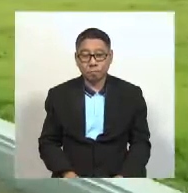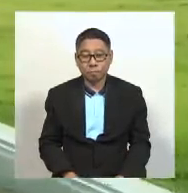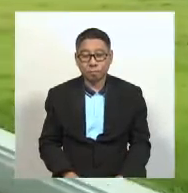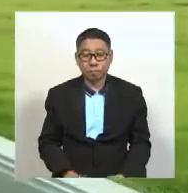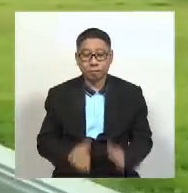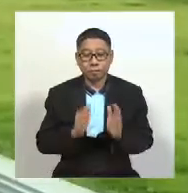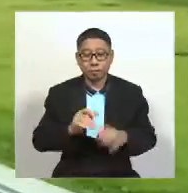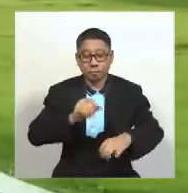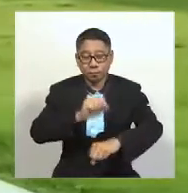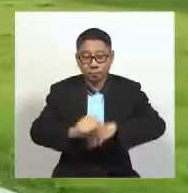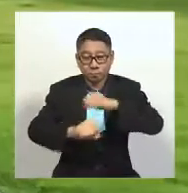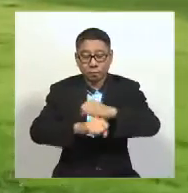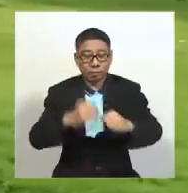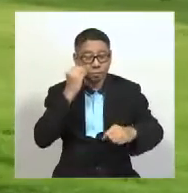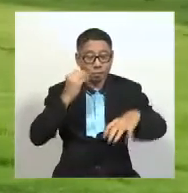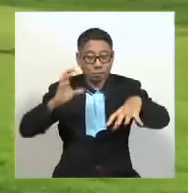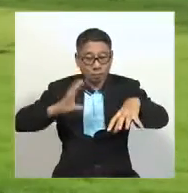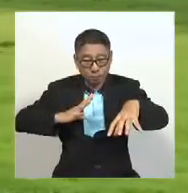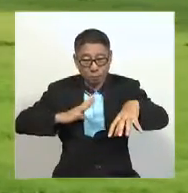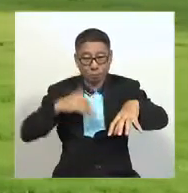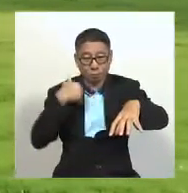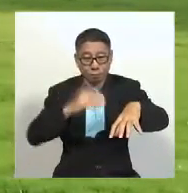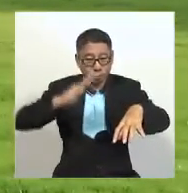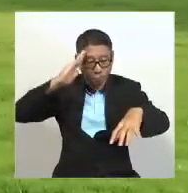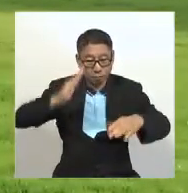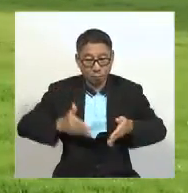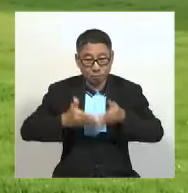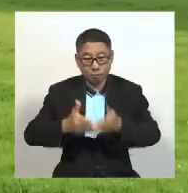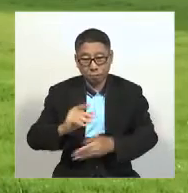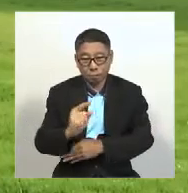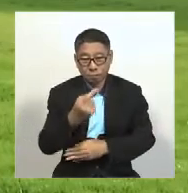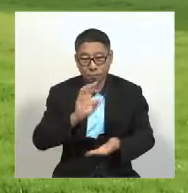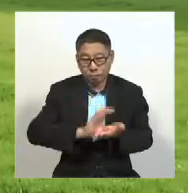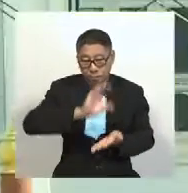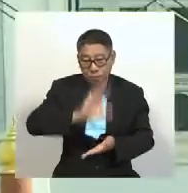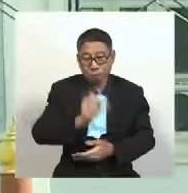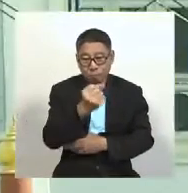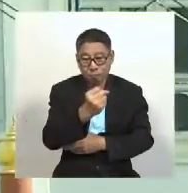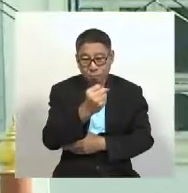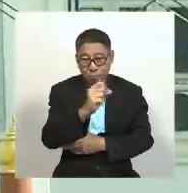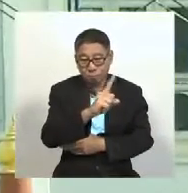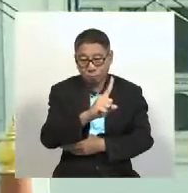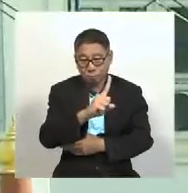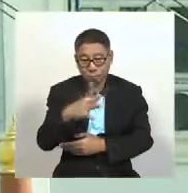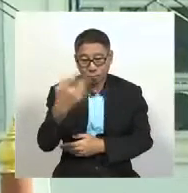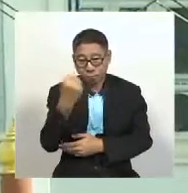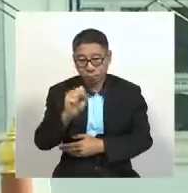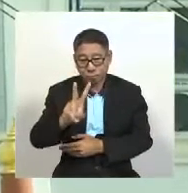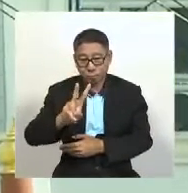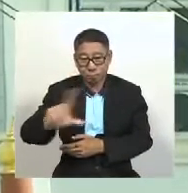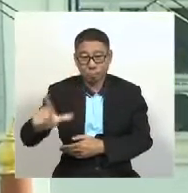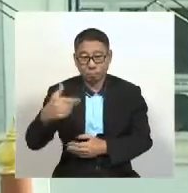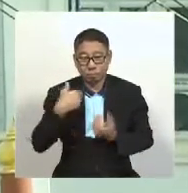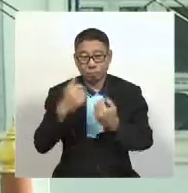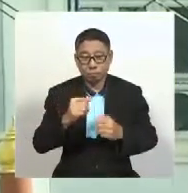ทั้งนี้การจัดสร้างบ้านพักรับรองผู้บัญชาการทหารเรือหลังใหม่มูลค่า112ล้านบาทนะคะเนื่องจาก